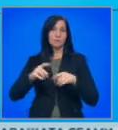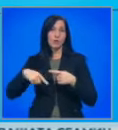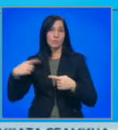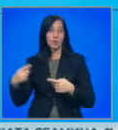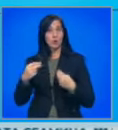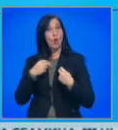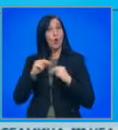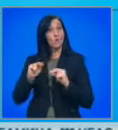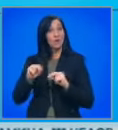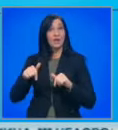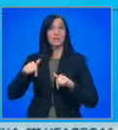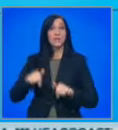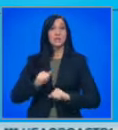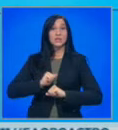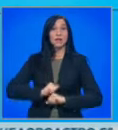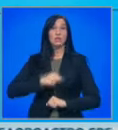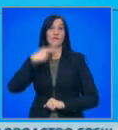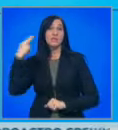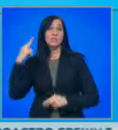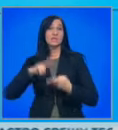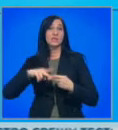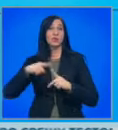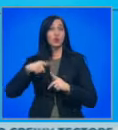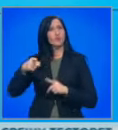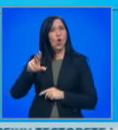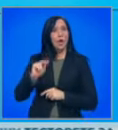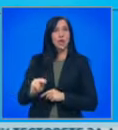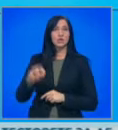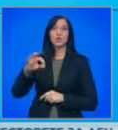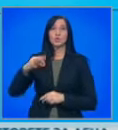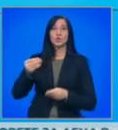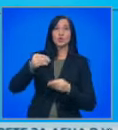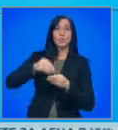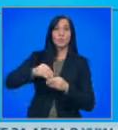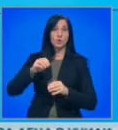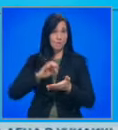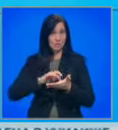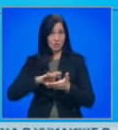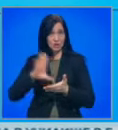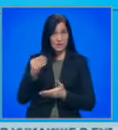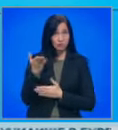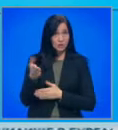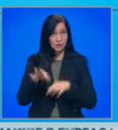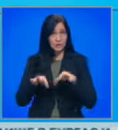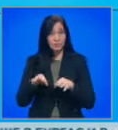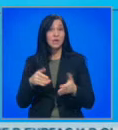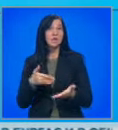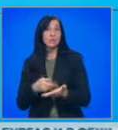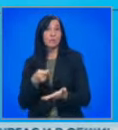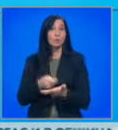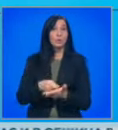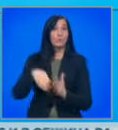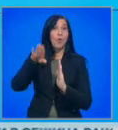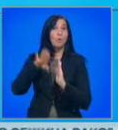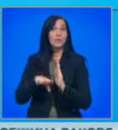процес, увери директорът на фирмата Веселин Тодоров. Той каза, че са поръчали допълнителните машини заедно с тези за изборите, за да платят